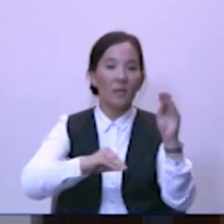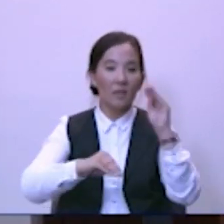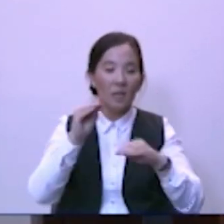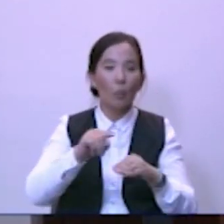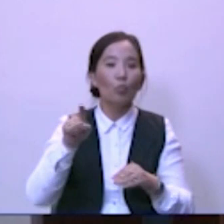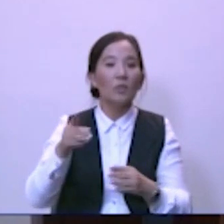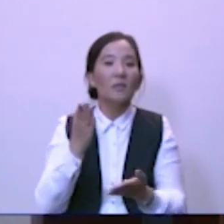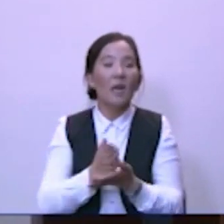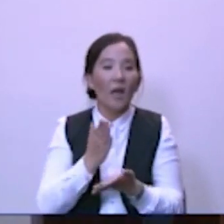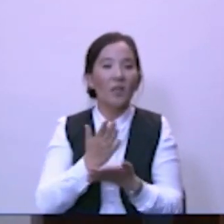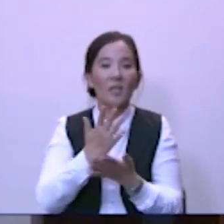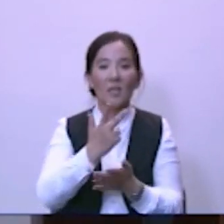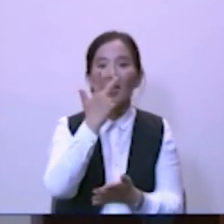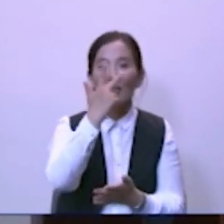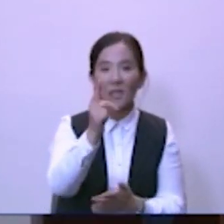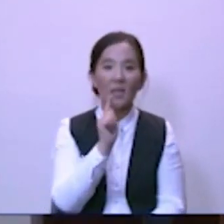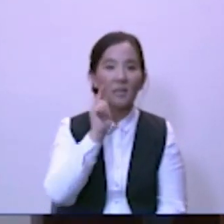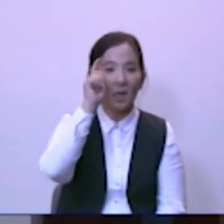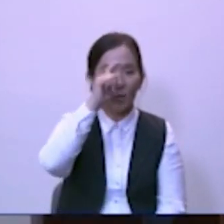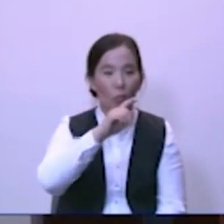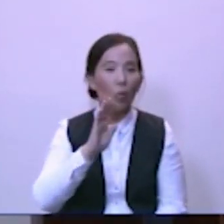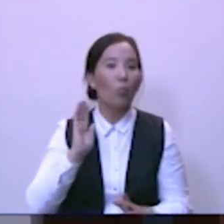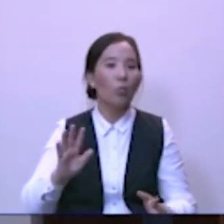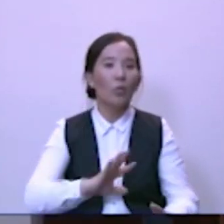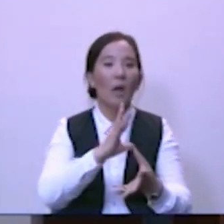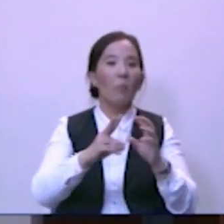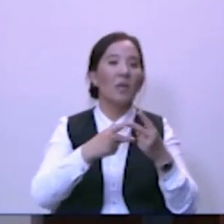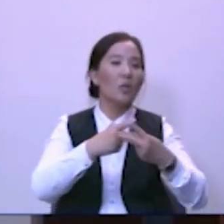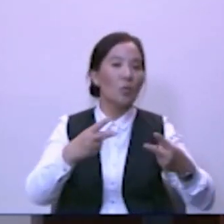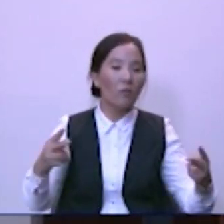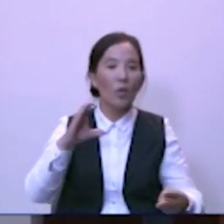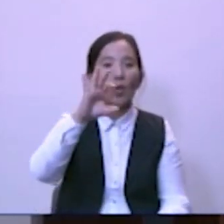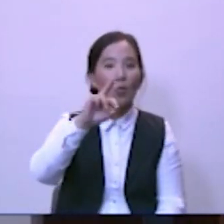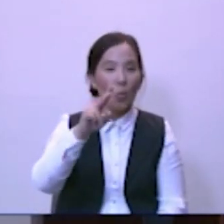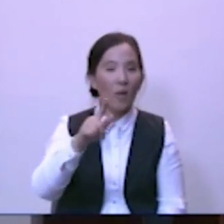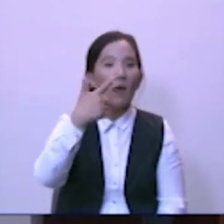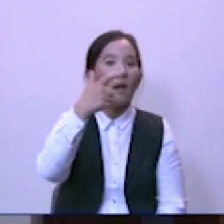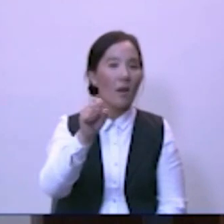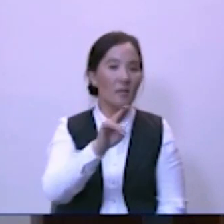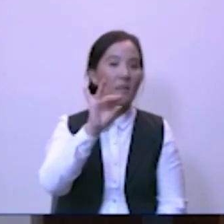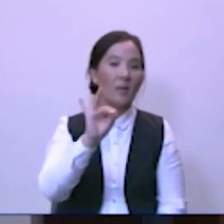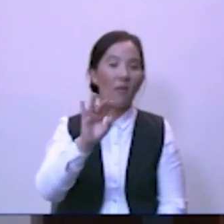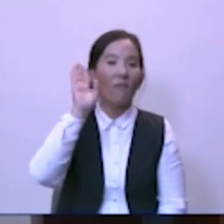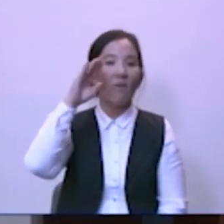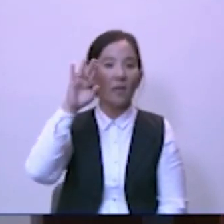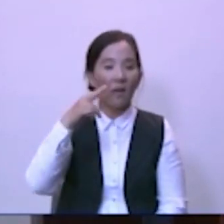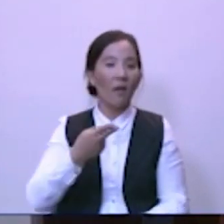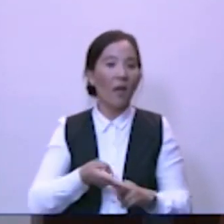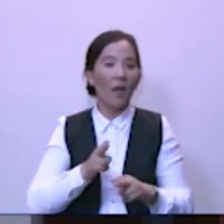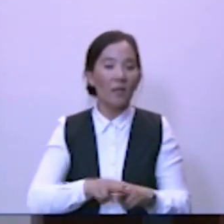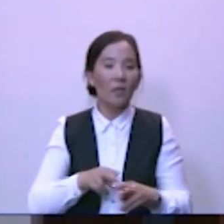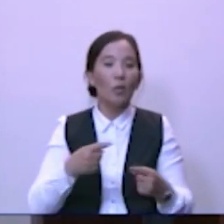что данные 3 кислоты будут образовывать вещества соль газ и вода это исключение из этого